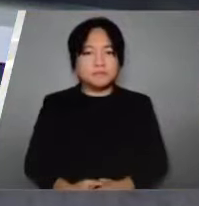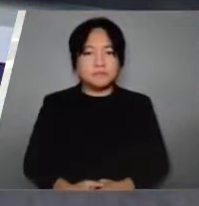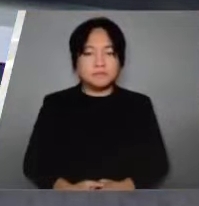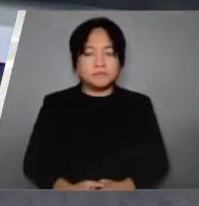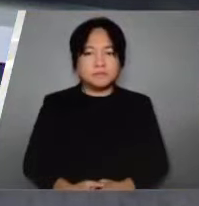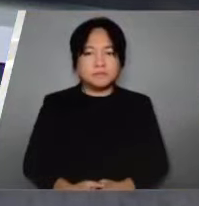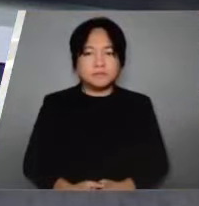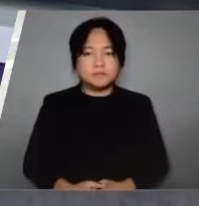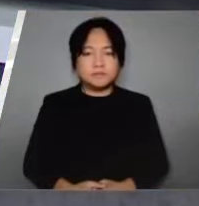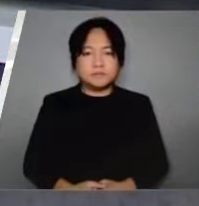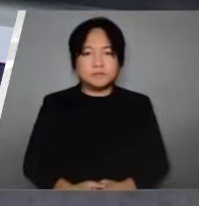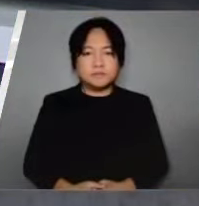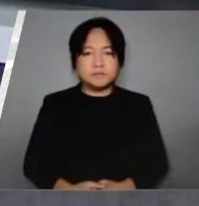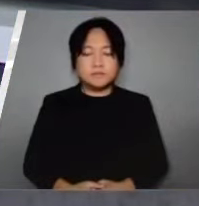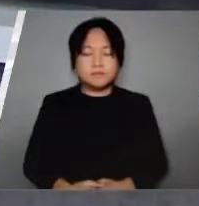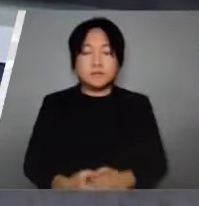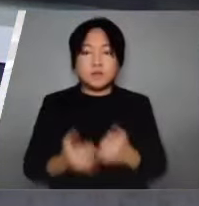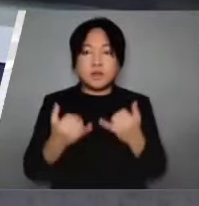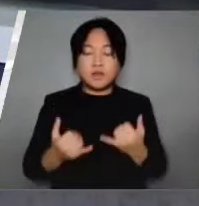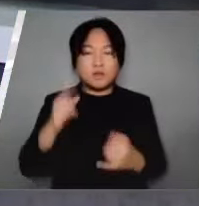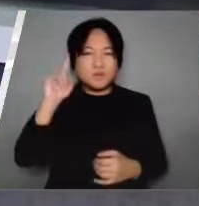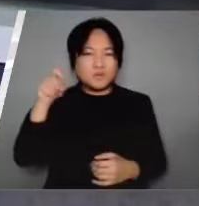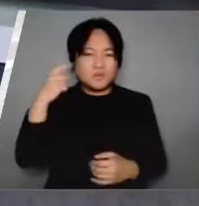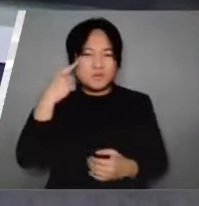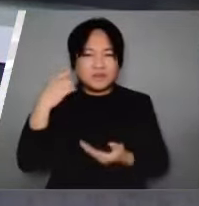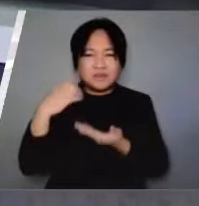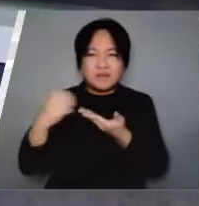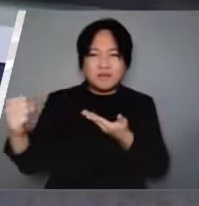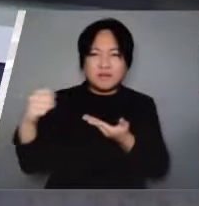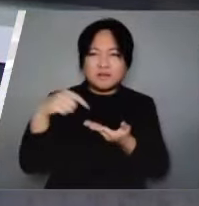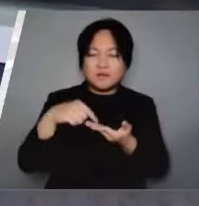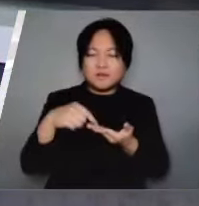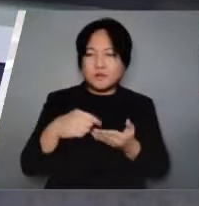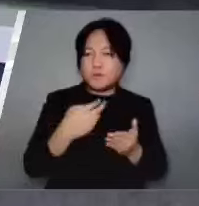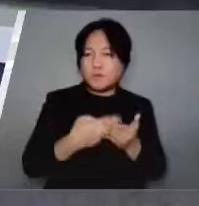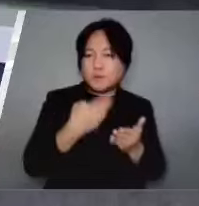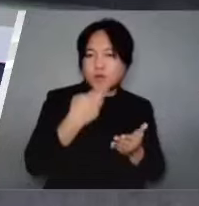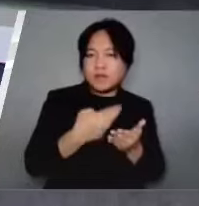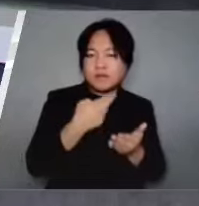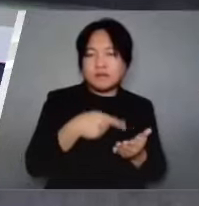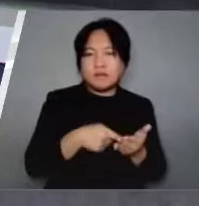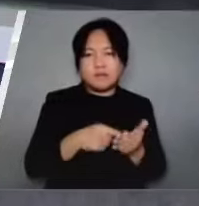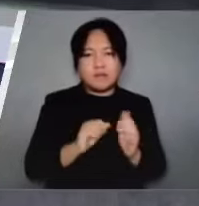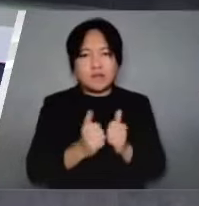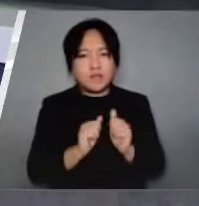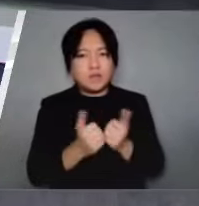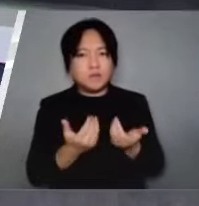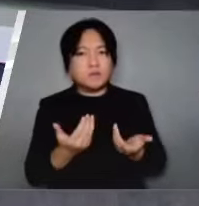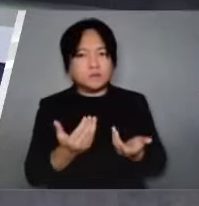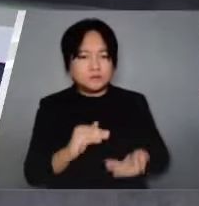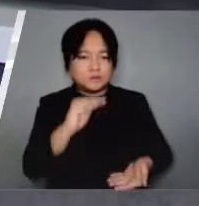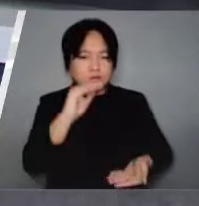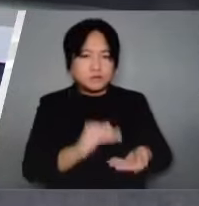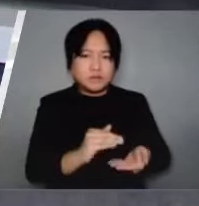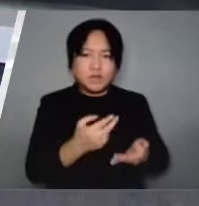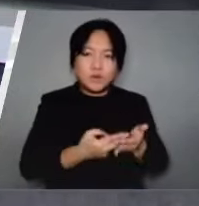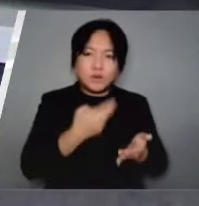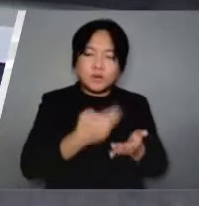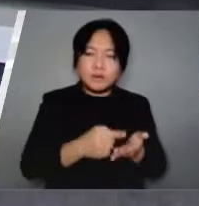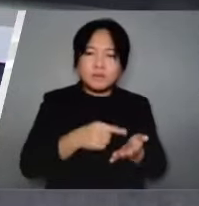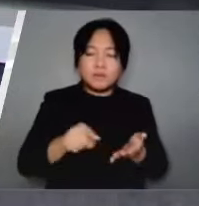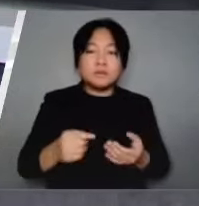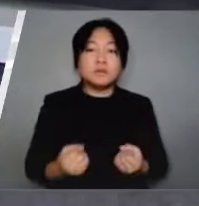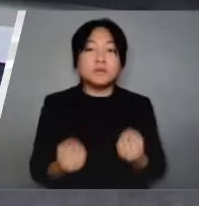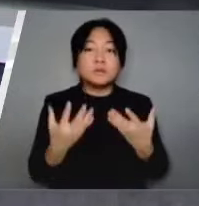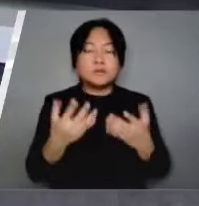Mas mababang tarifa sa bigas ang isa sa planong tugon ng gobyerno para mapababa ang presyo nito sa merkado. Ang target hanggang 29 pesos